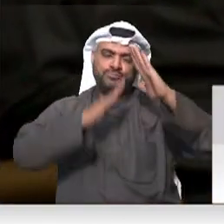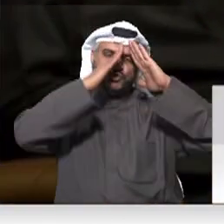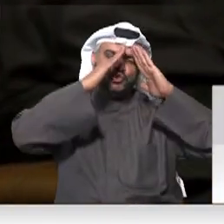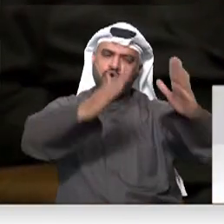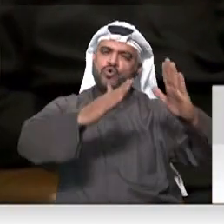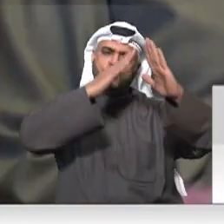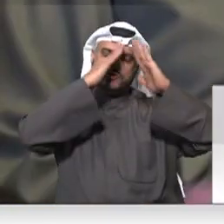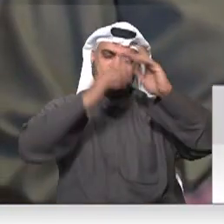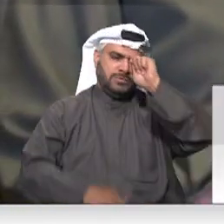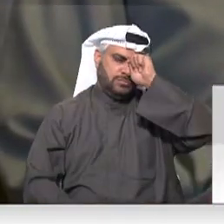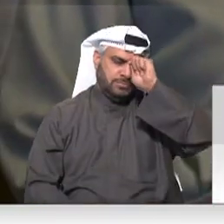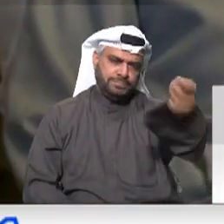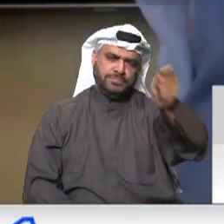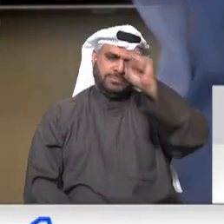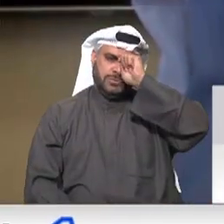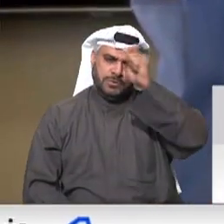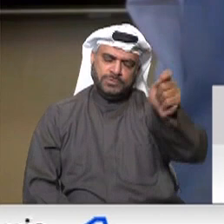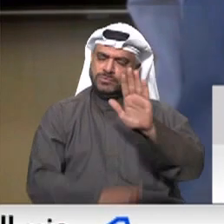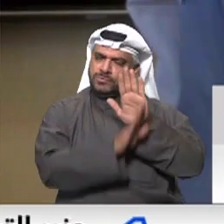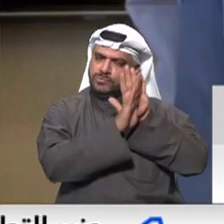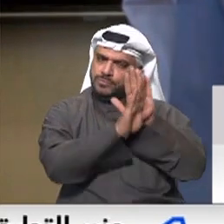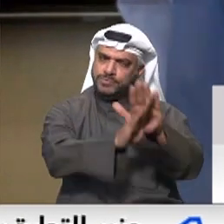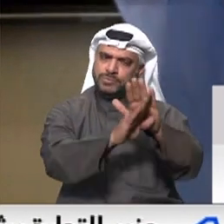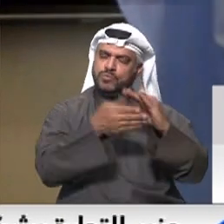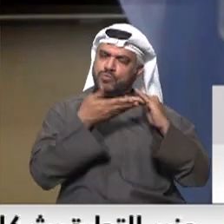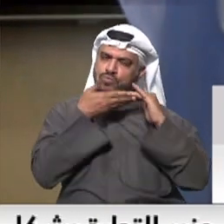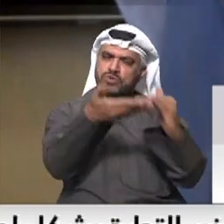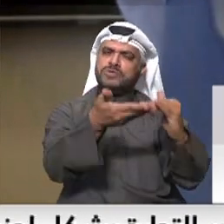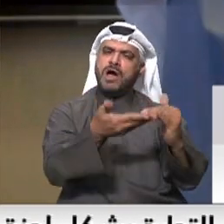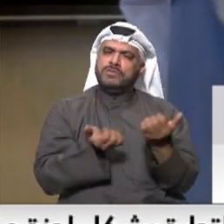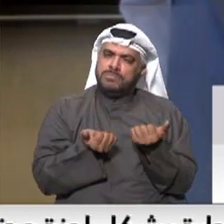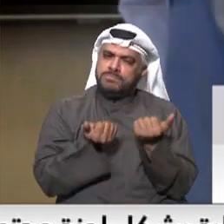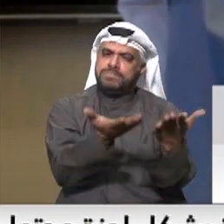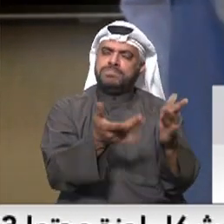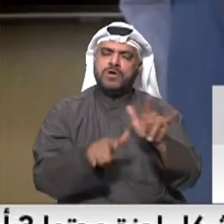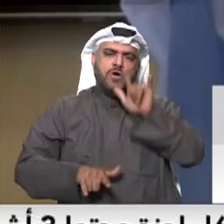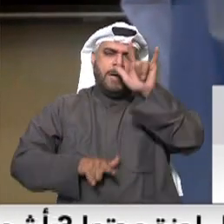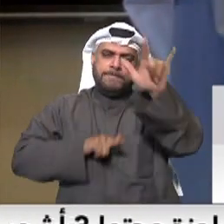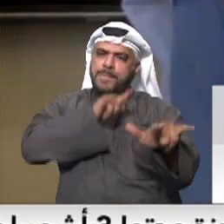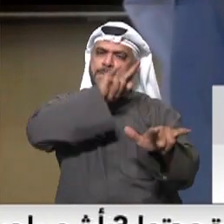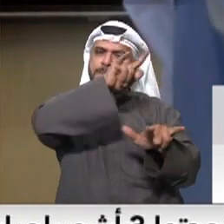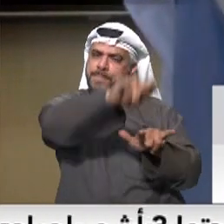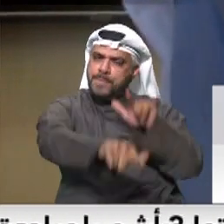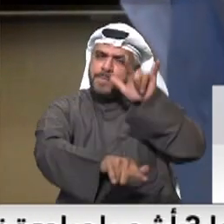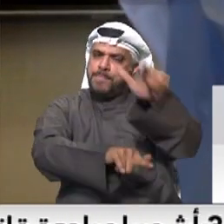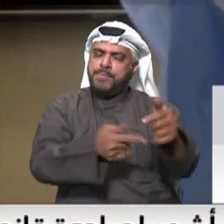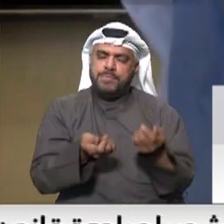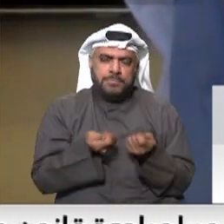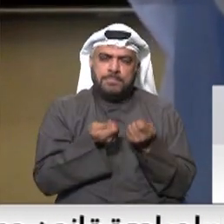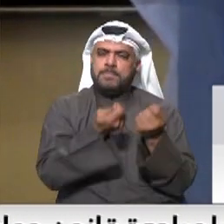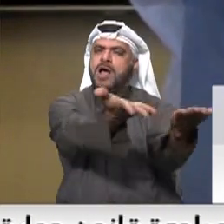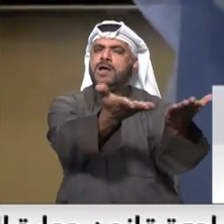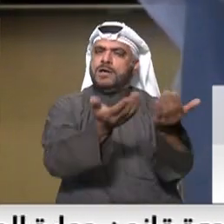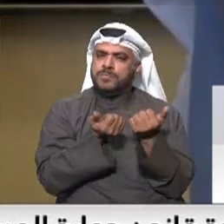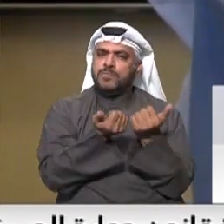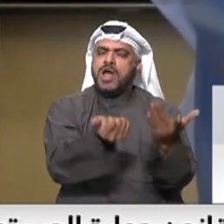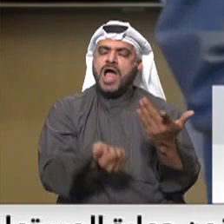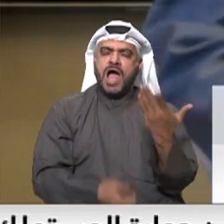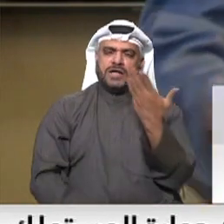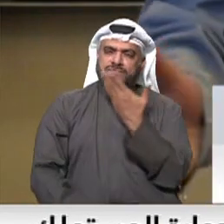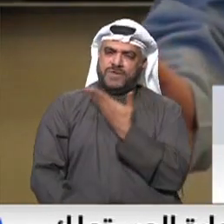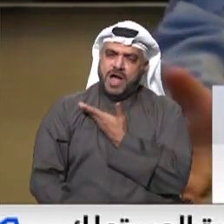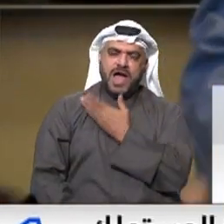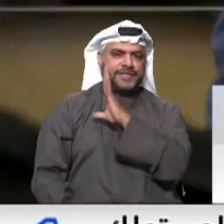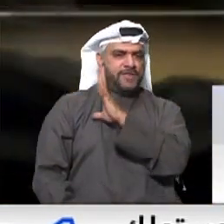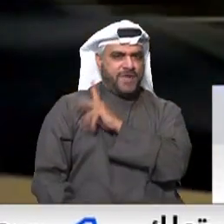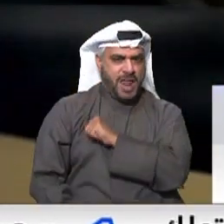دعم الوكاله وتخفيف معاناه الشعب الفلسطيني ودعمه في مواجهه تداعيات العدوان الاسرائيلي على قطاع غزه